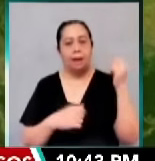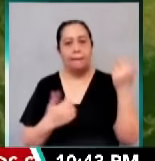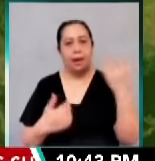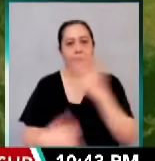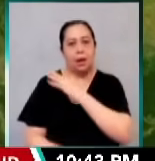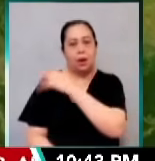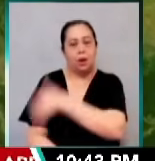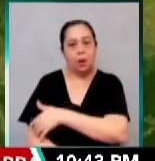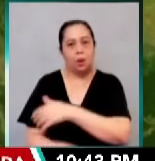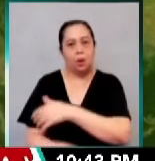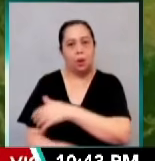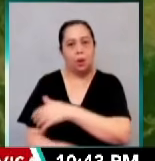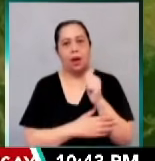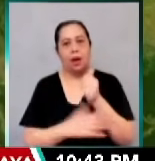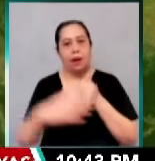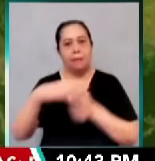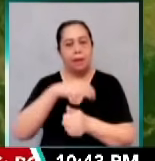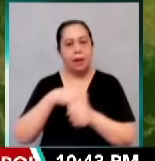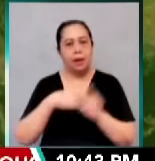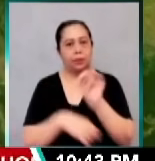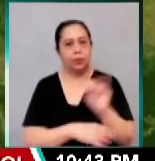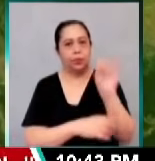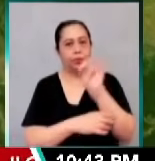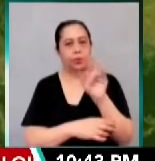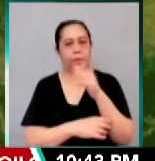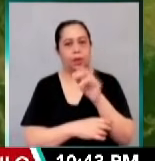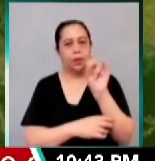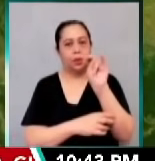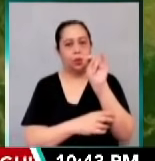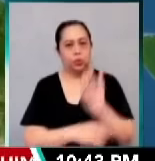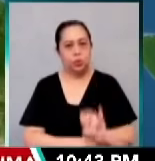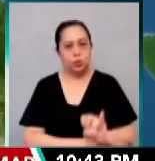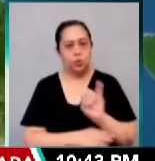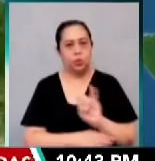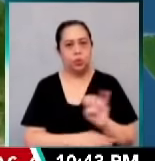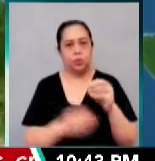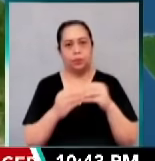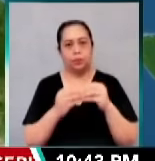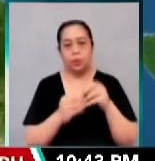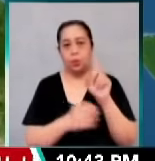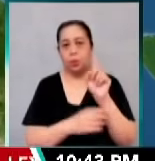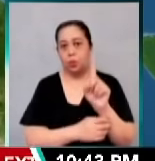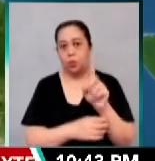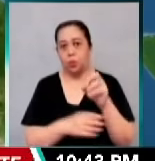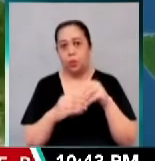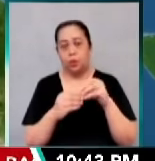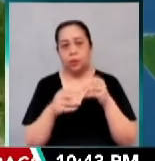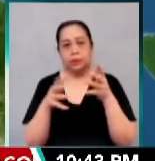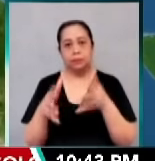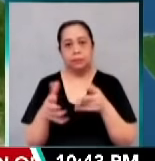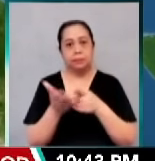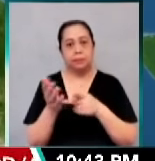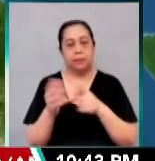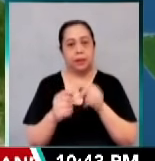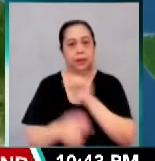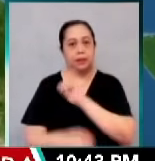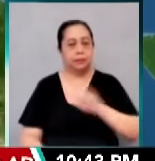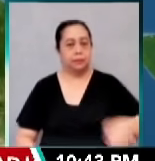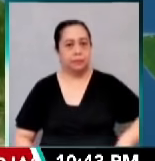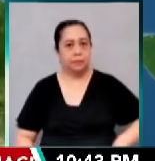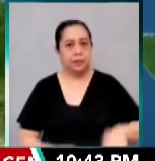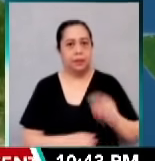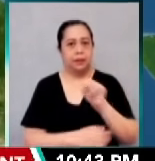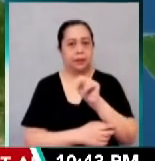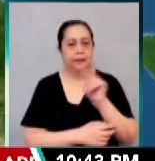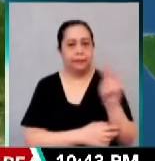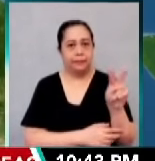Abra, Ilocos Norte at Ilocos Sur. Signal number 1 naman sa natitirang bahagi ng Isabela, Nueva Vizcaya,